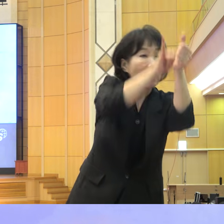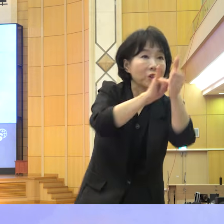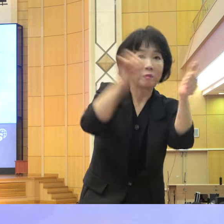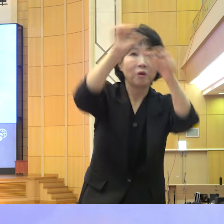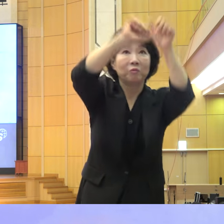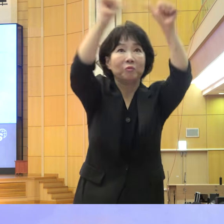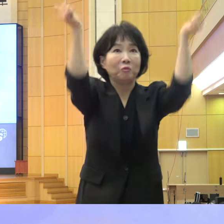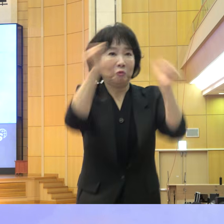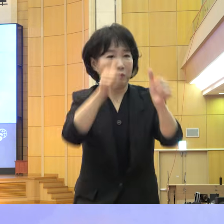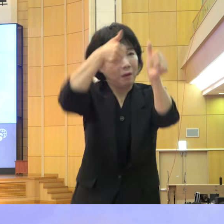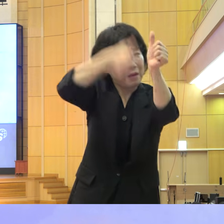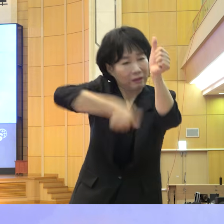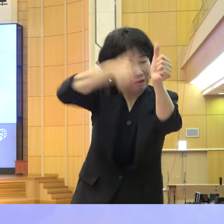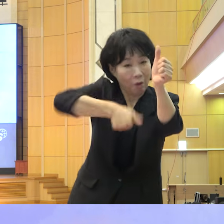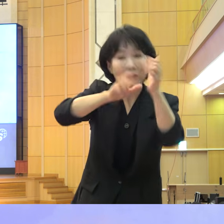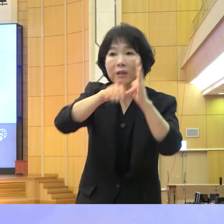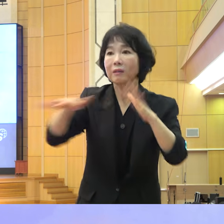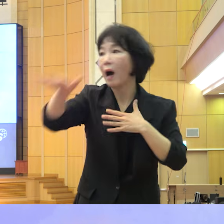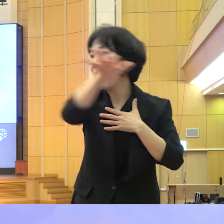우상 섬기고 그럴 때에